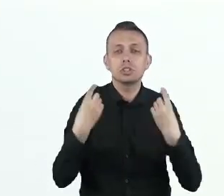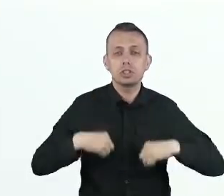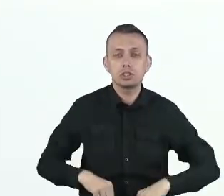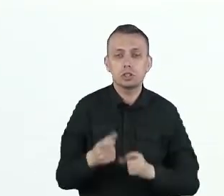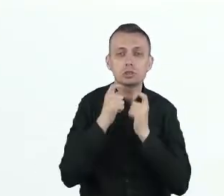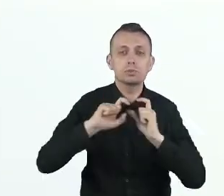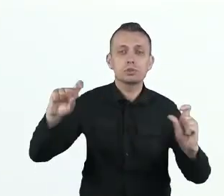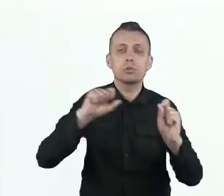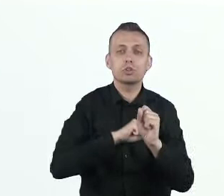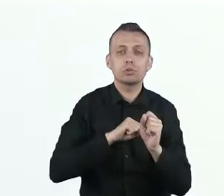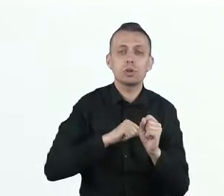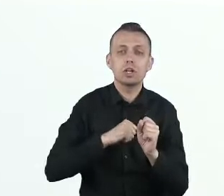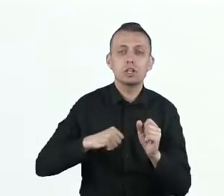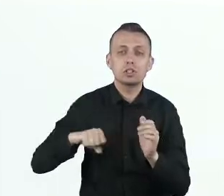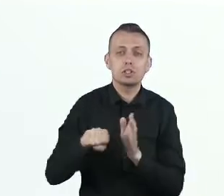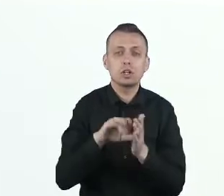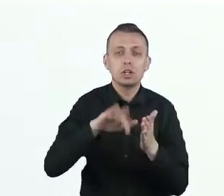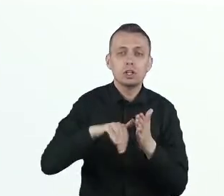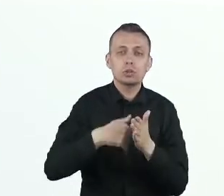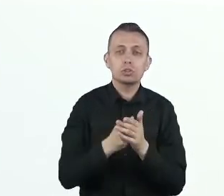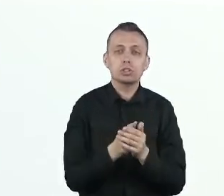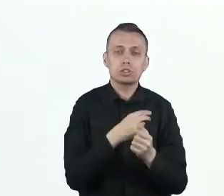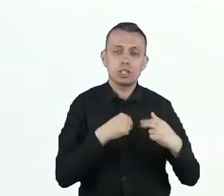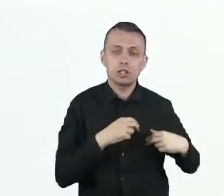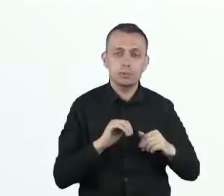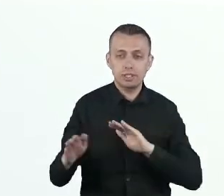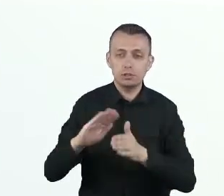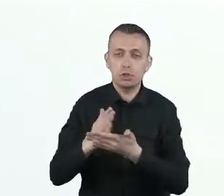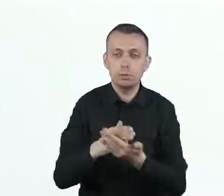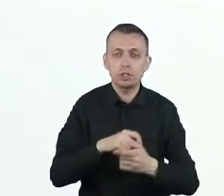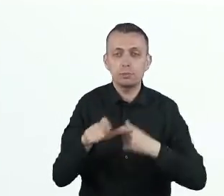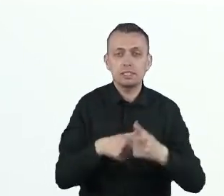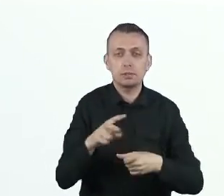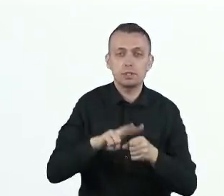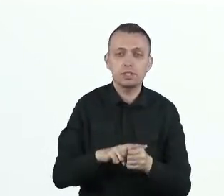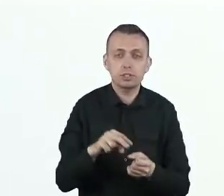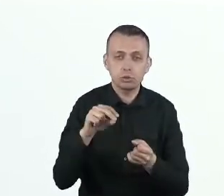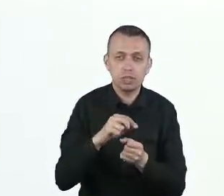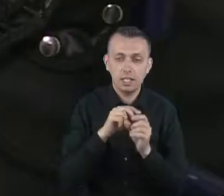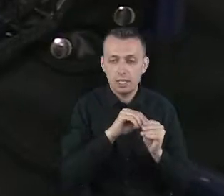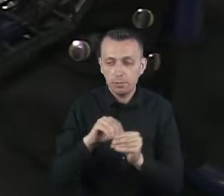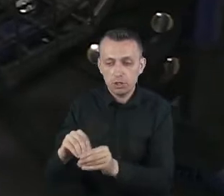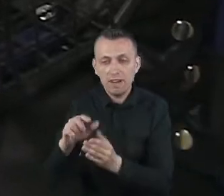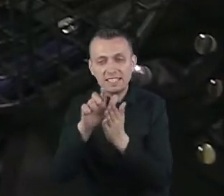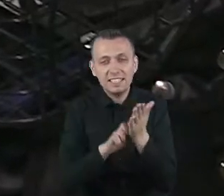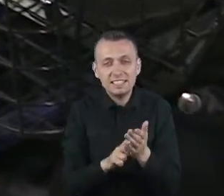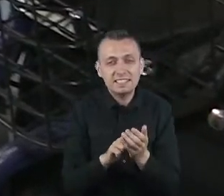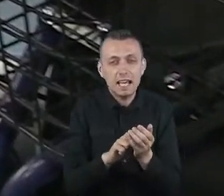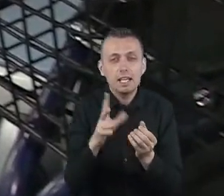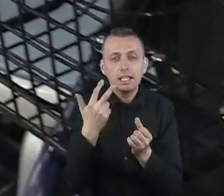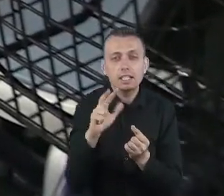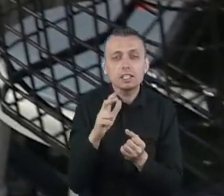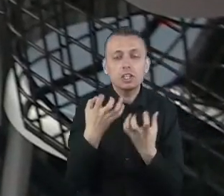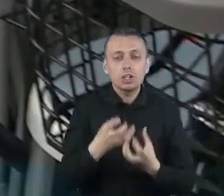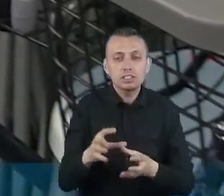Obrony Bezrobotnych, który prowadzi nabór na darmowe wózki inwalidzkie oraz sprzęt rehabilitacyjny. W czerwcu Fundacja